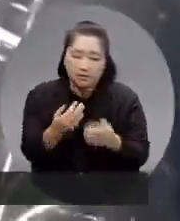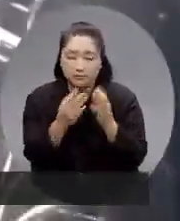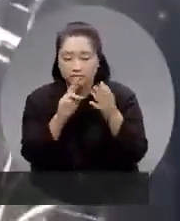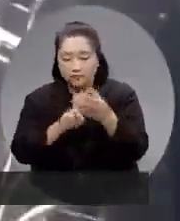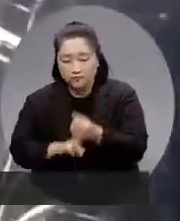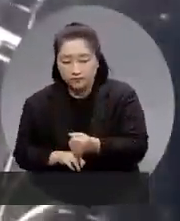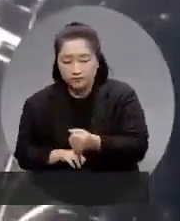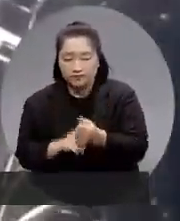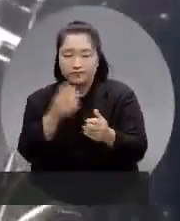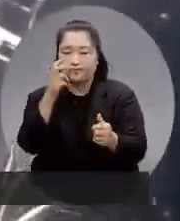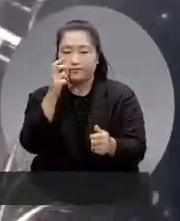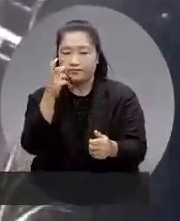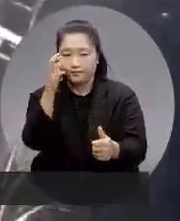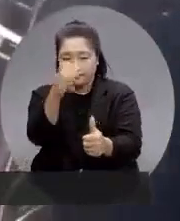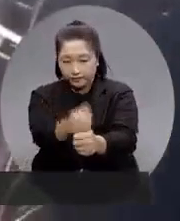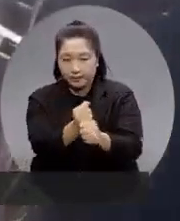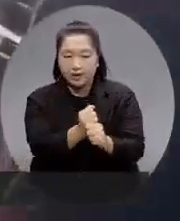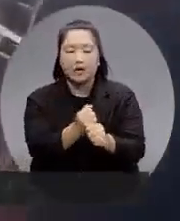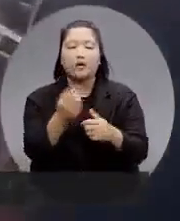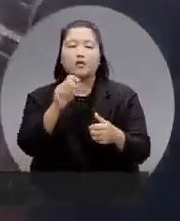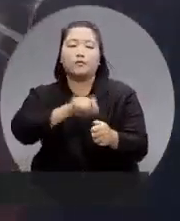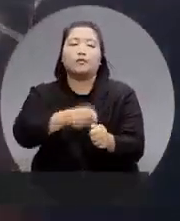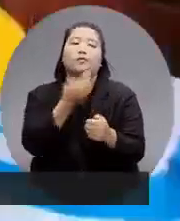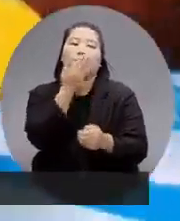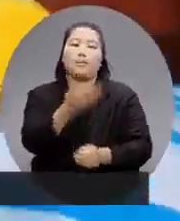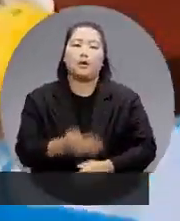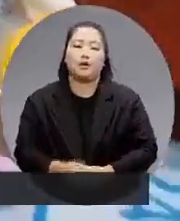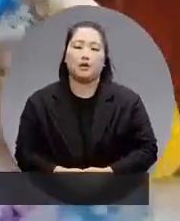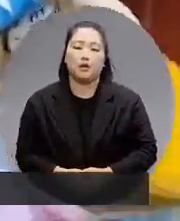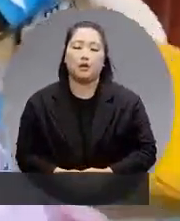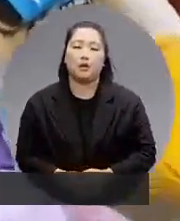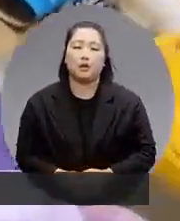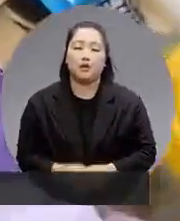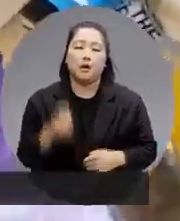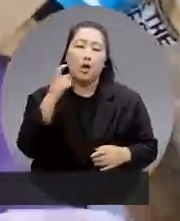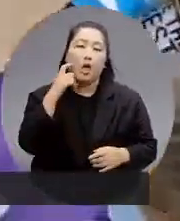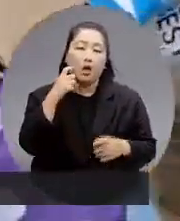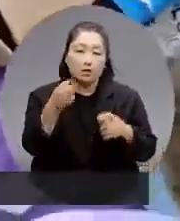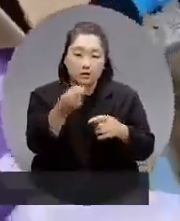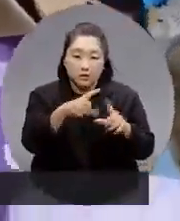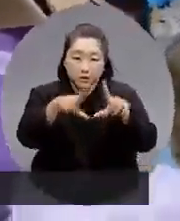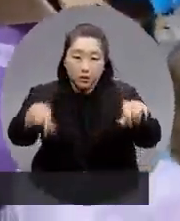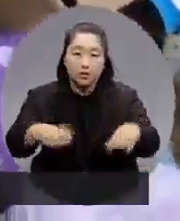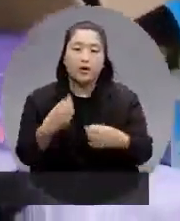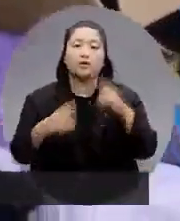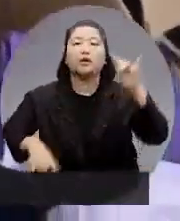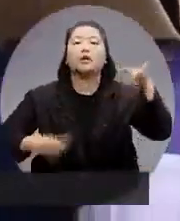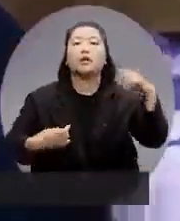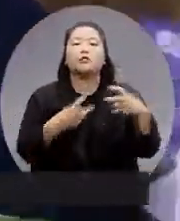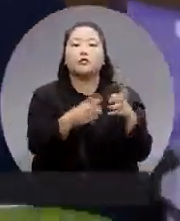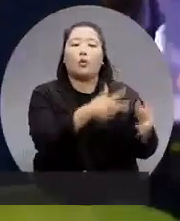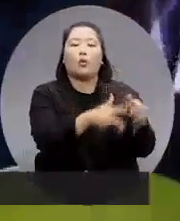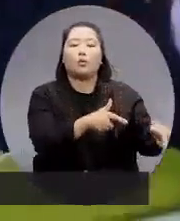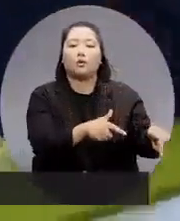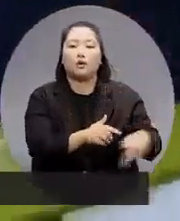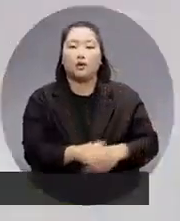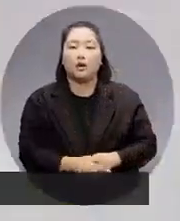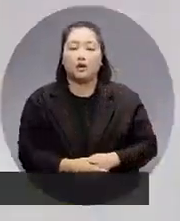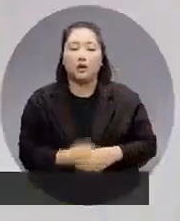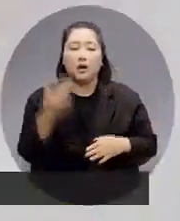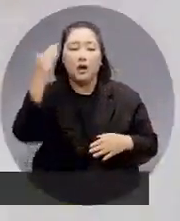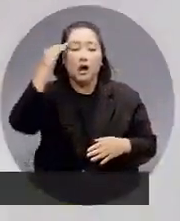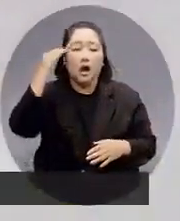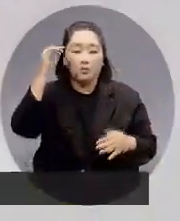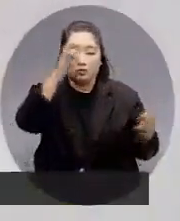잠복을 통해서 검거한 이후에야 이 가짜 번호판의 출처는 태국의 한 공장 한국